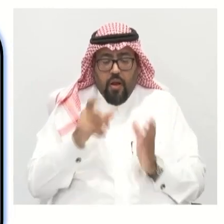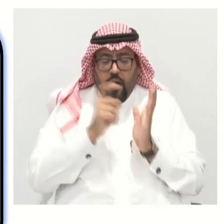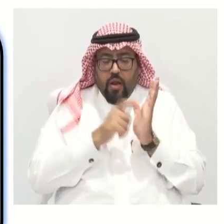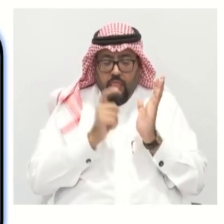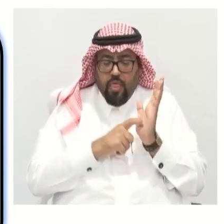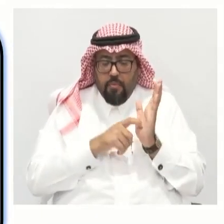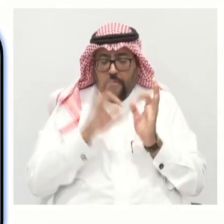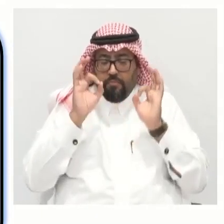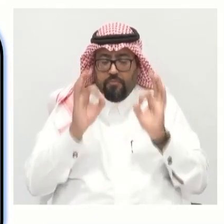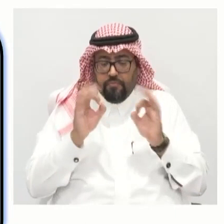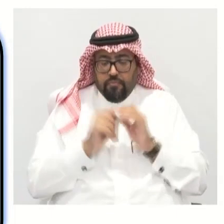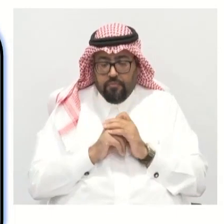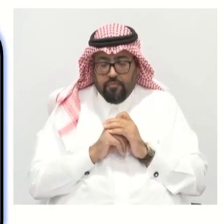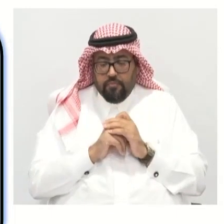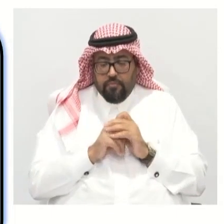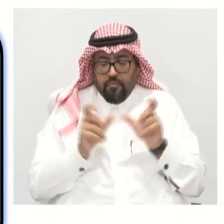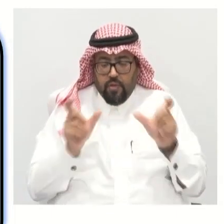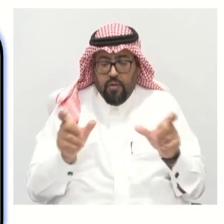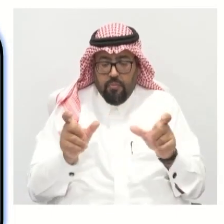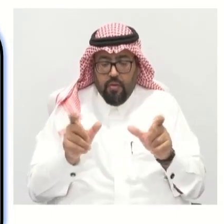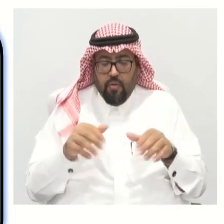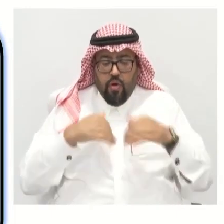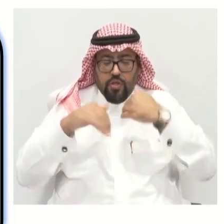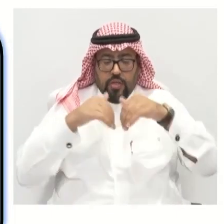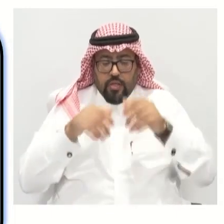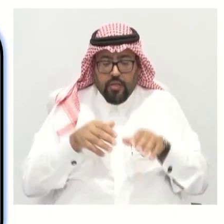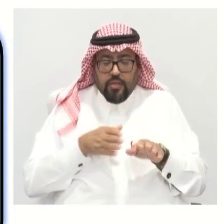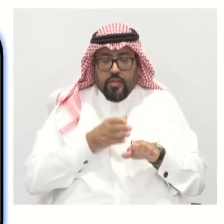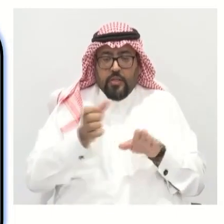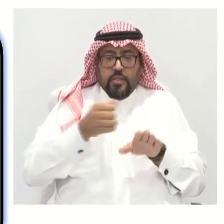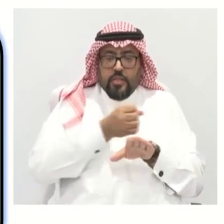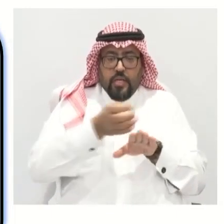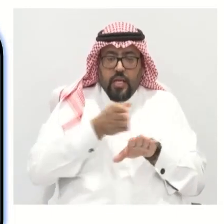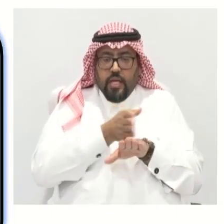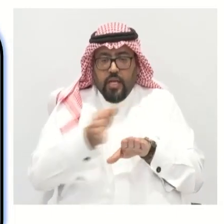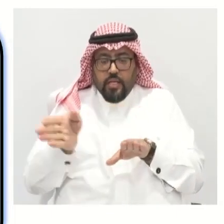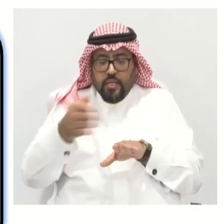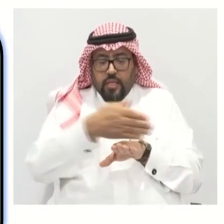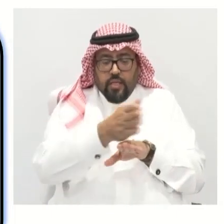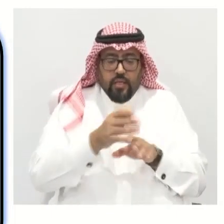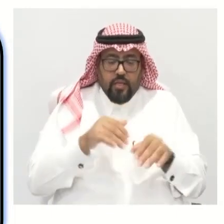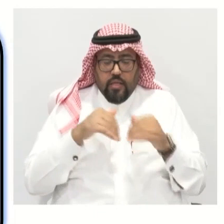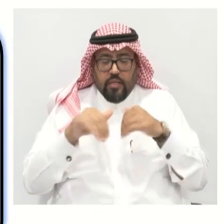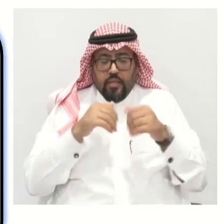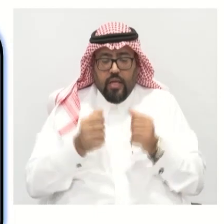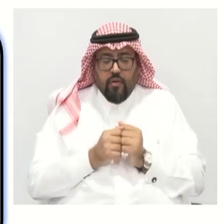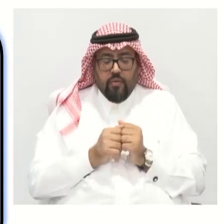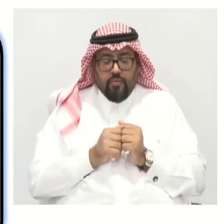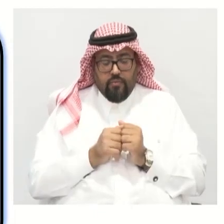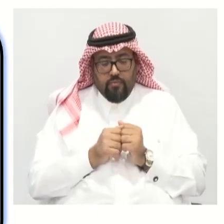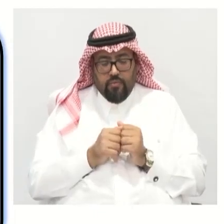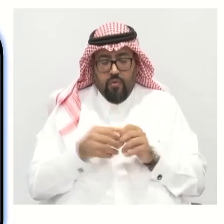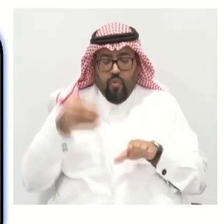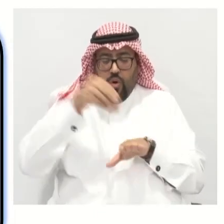الانظمه الاداره العامه للمرور تتولى تنظيم السير وسلامه السائقين